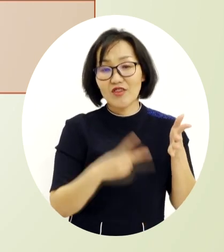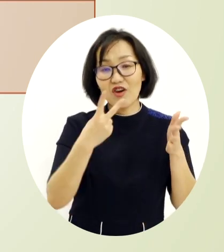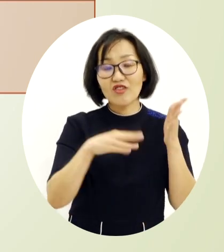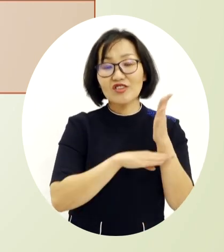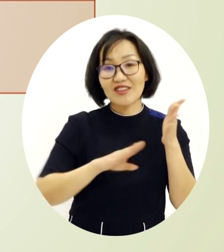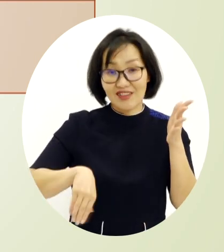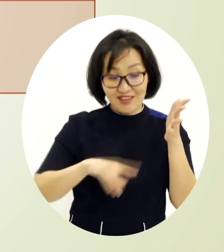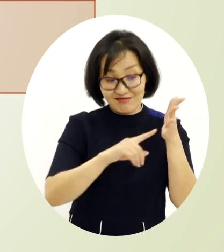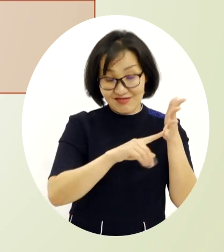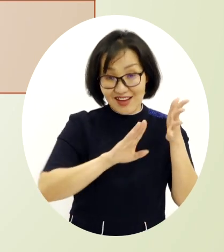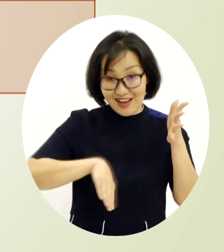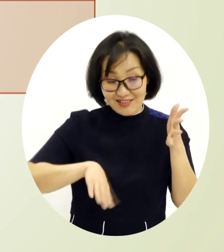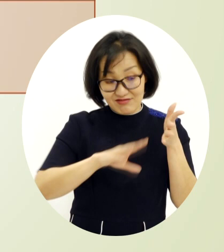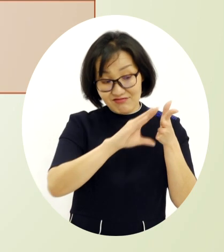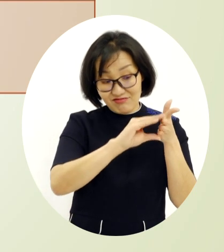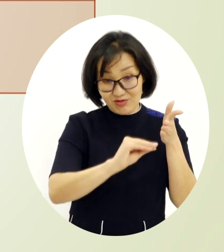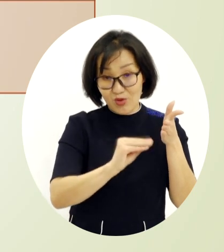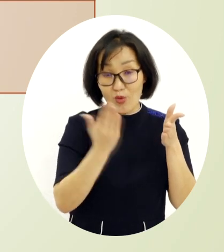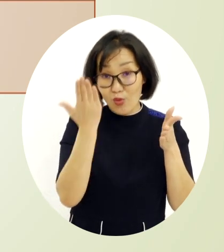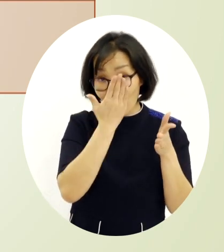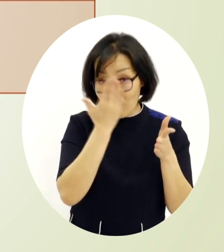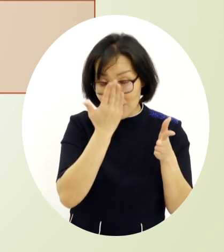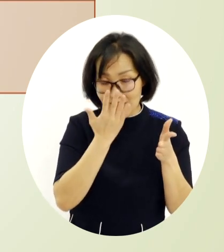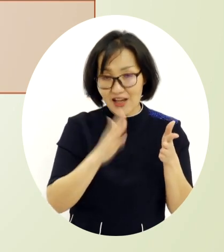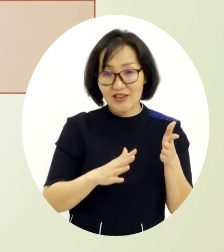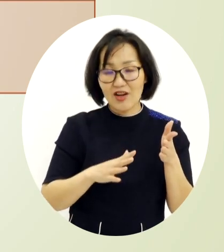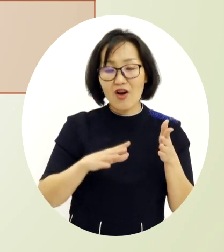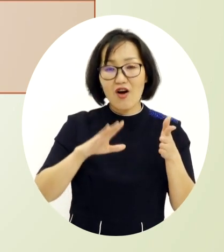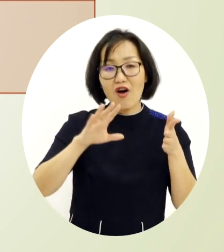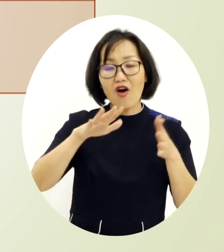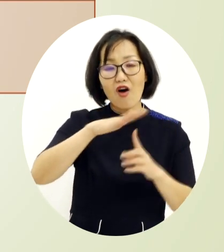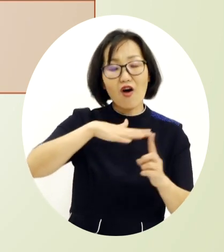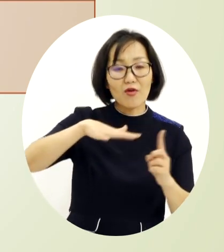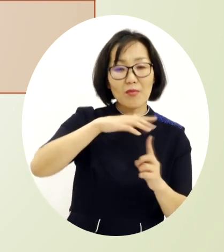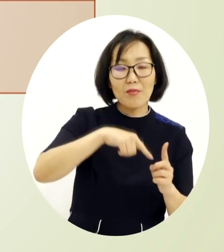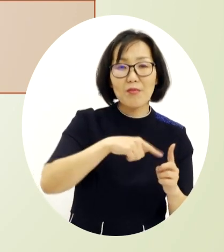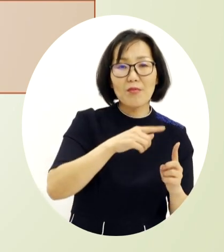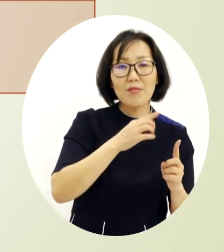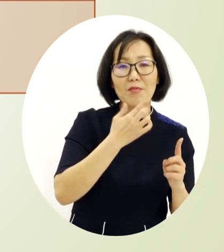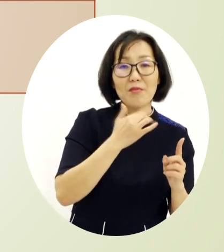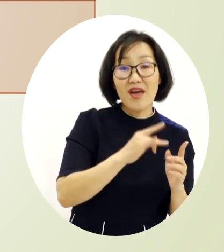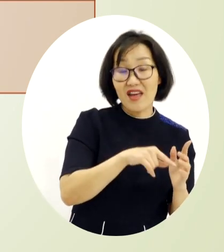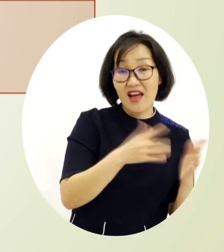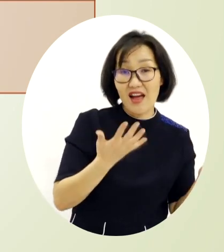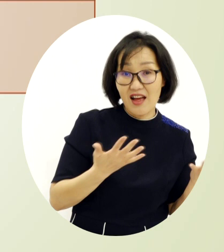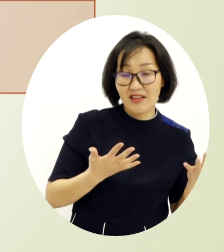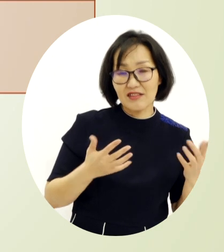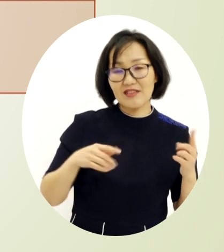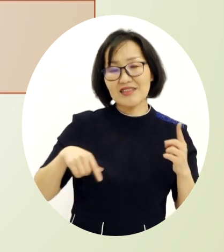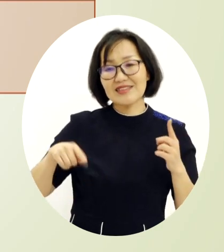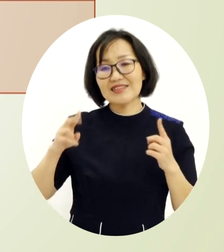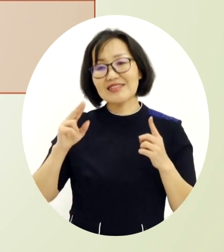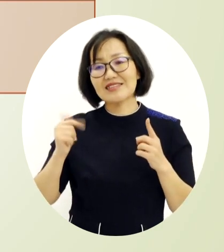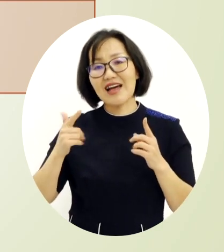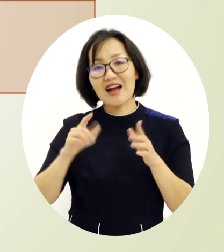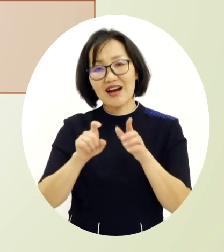хэсэг буюу 2 өдрийн дараа гэсэн хэсгүүдийг уншаад орон байрын хувьд, цаг хугацааны хувьд,